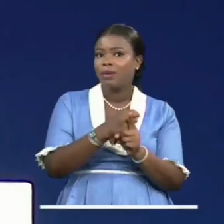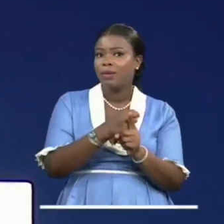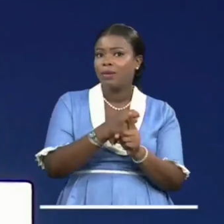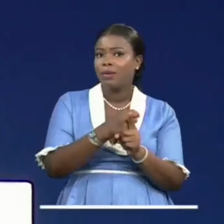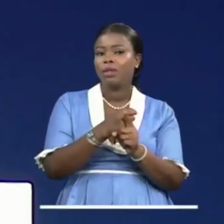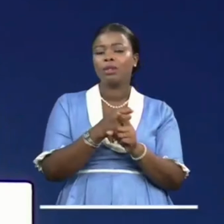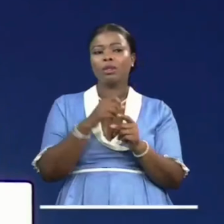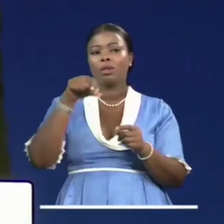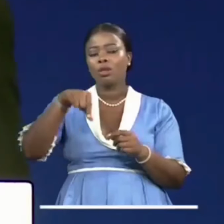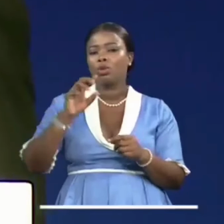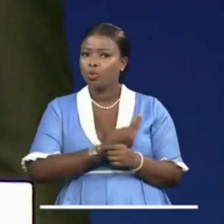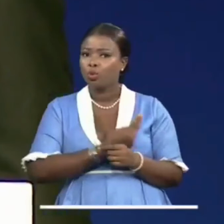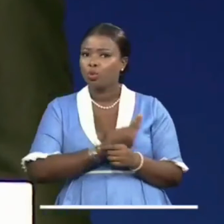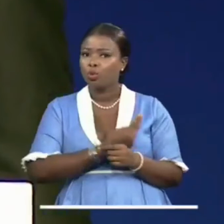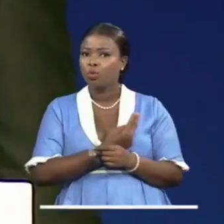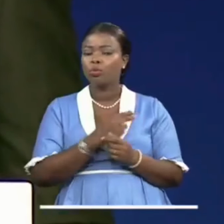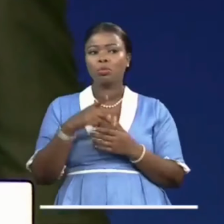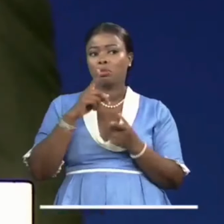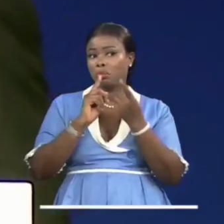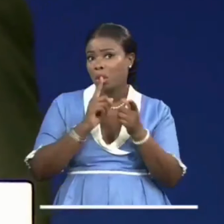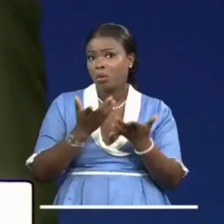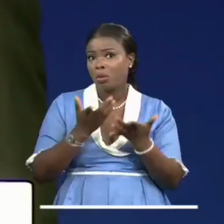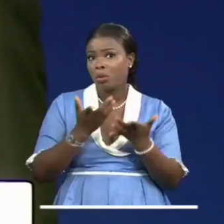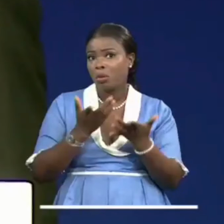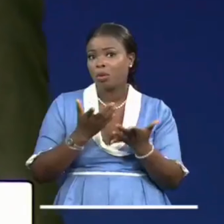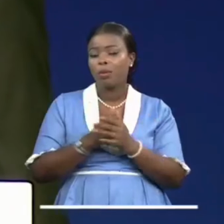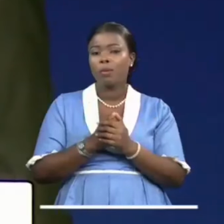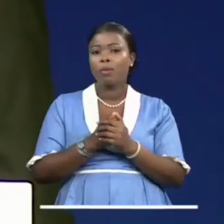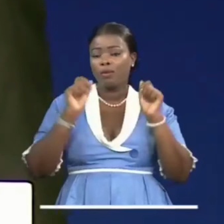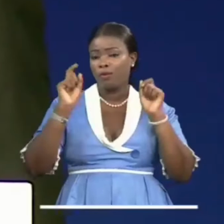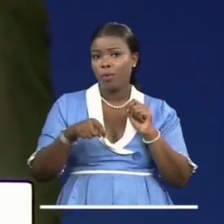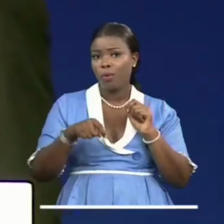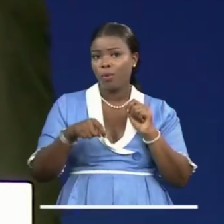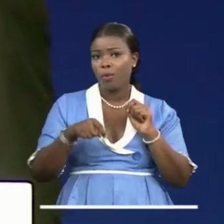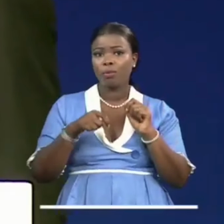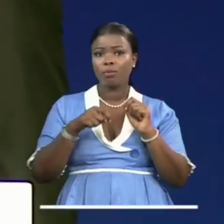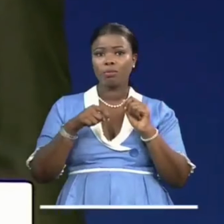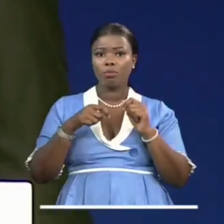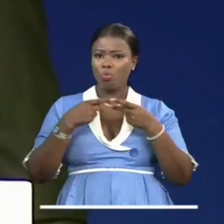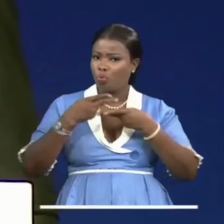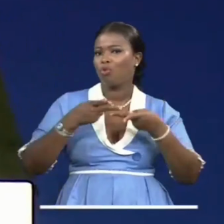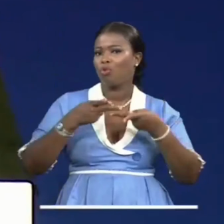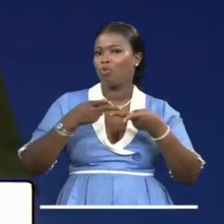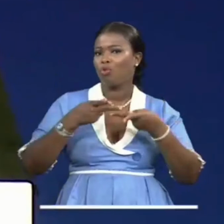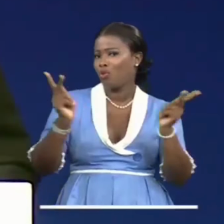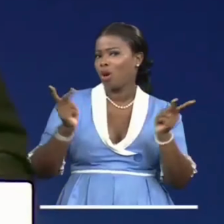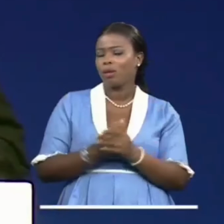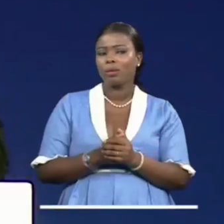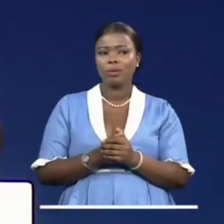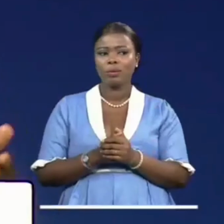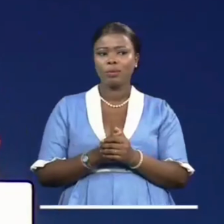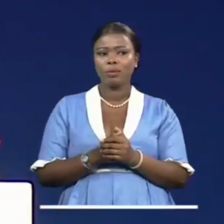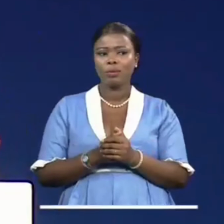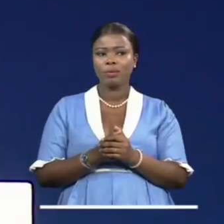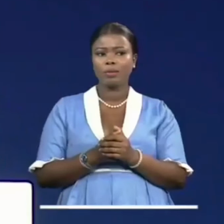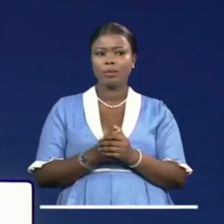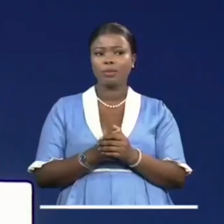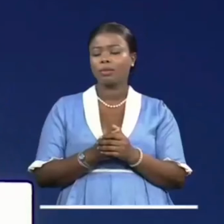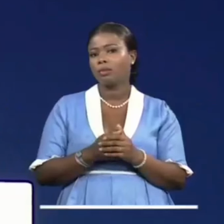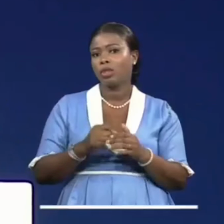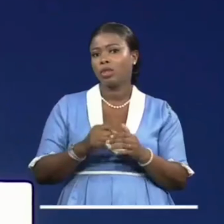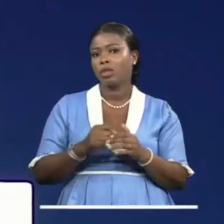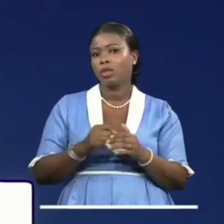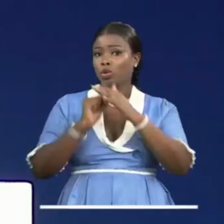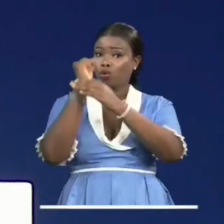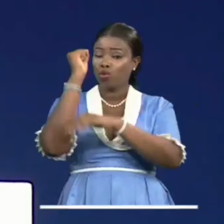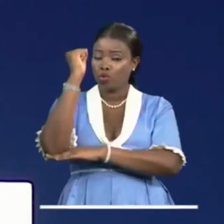déut de l'innovation il faut proposer il faut promouvoir l'innovation scientifique et technologique la souveraineté c'est fondamental